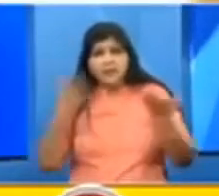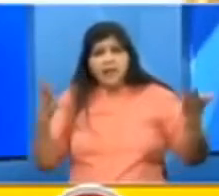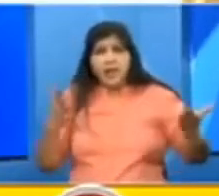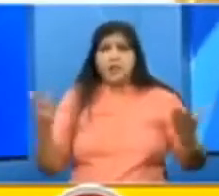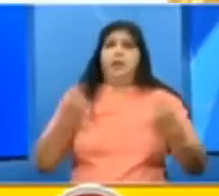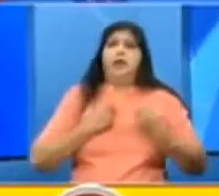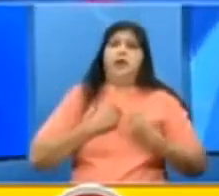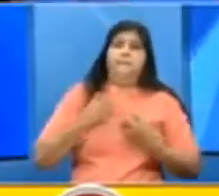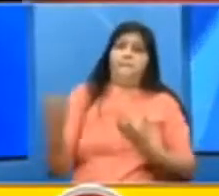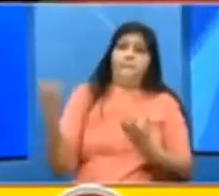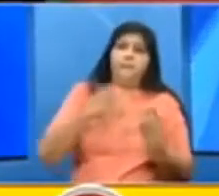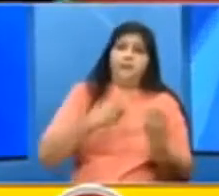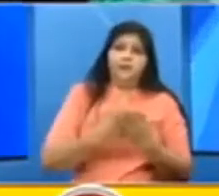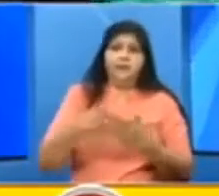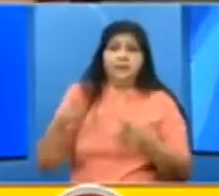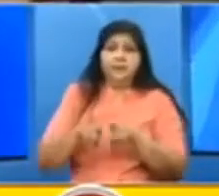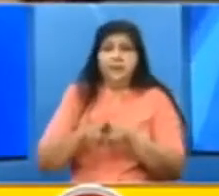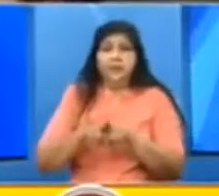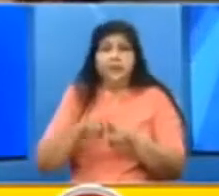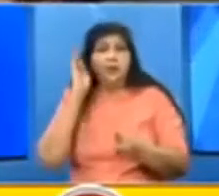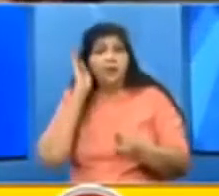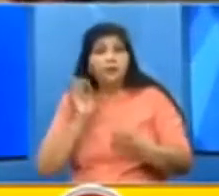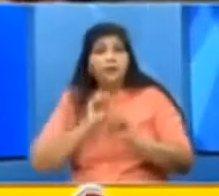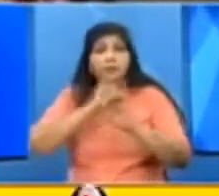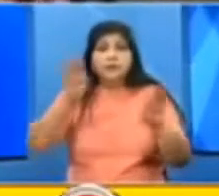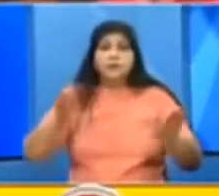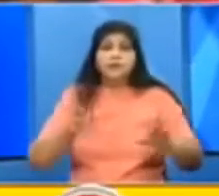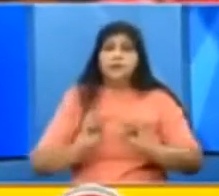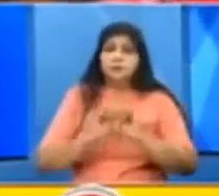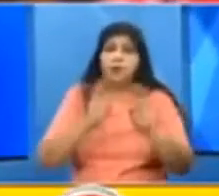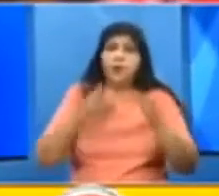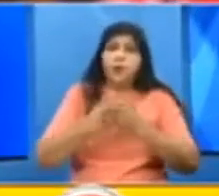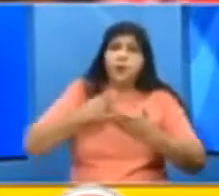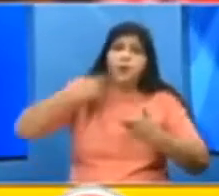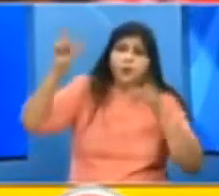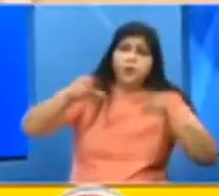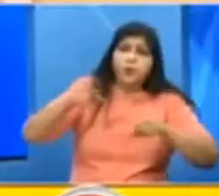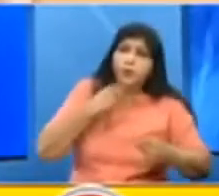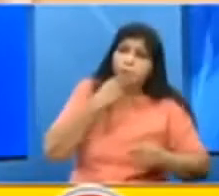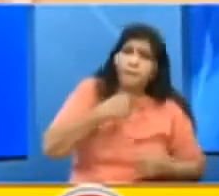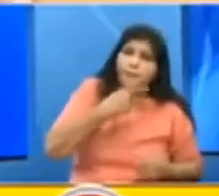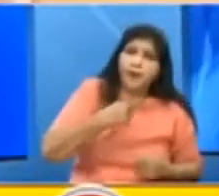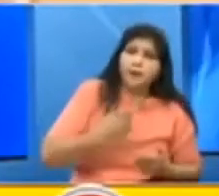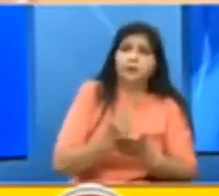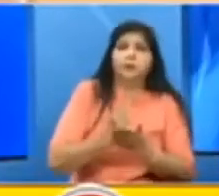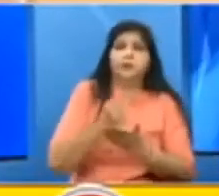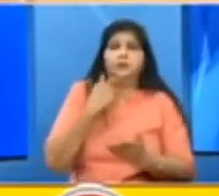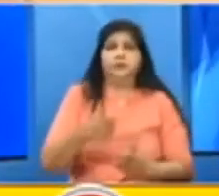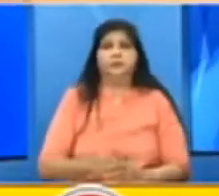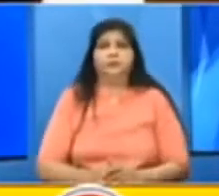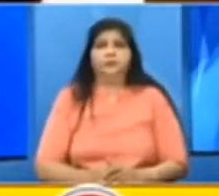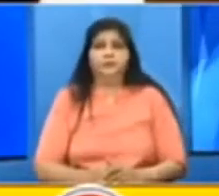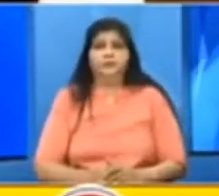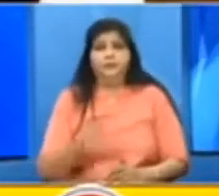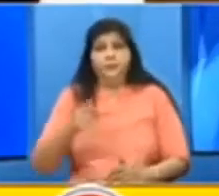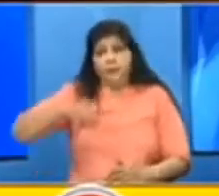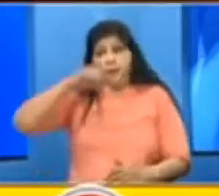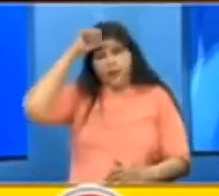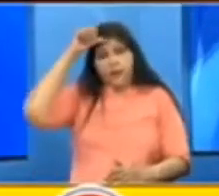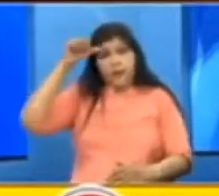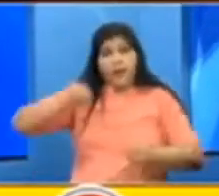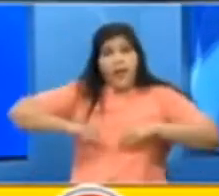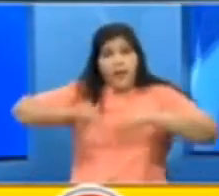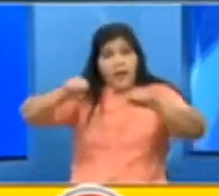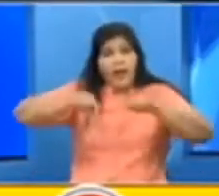बल्कि इसके बारे में हमें ज्यादा से ज्यादा लोगों को बताना भी चाहिए। भारत का हैंडलूम और